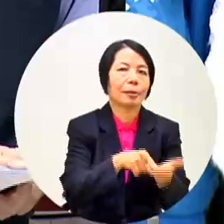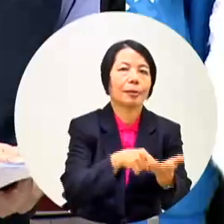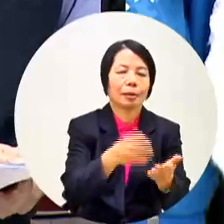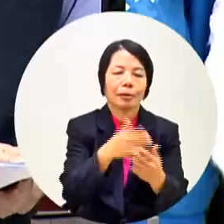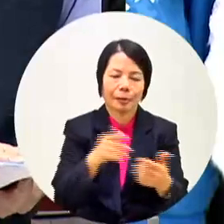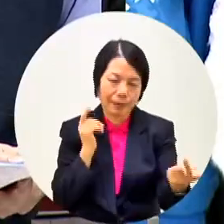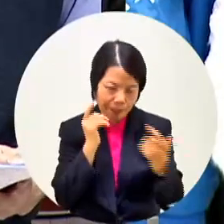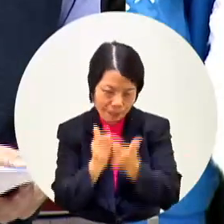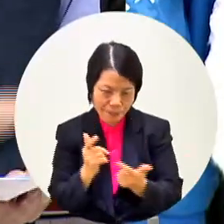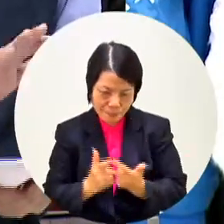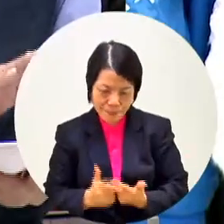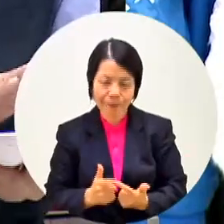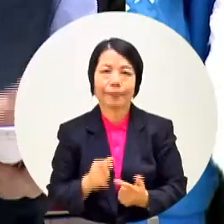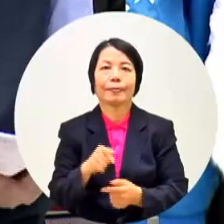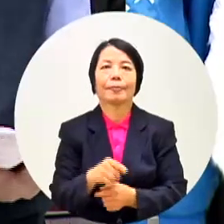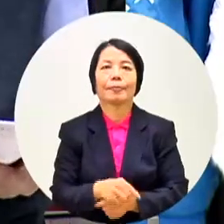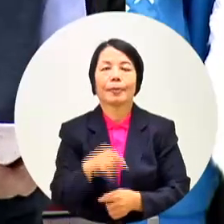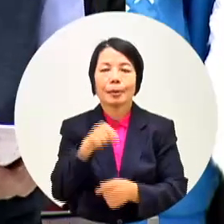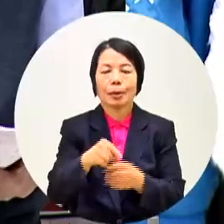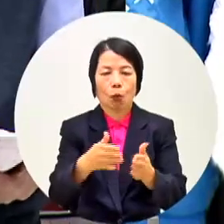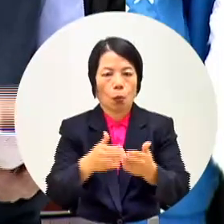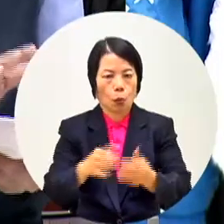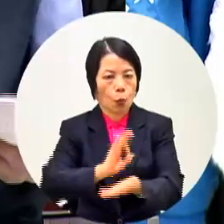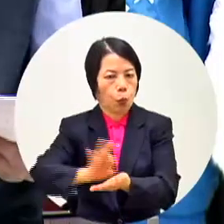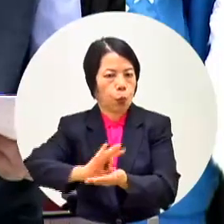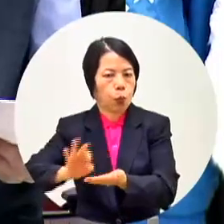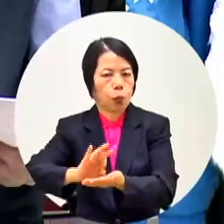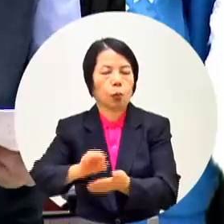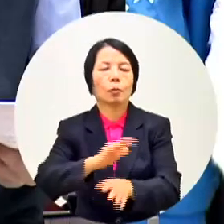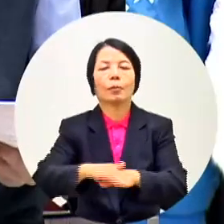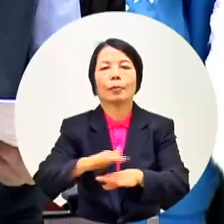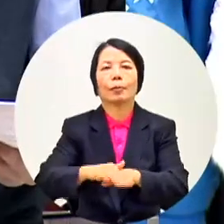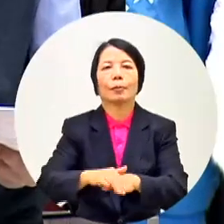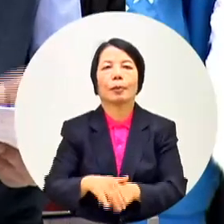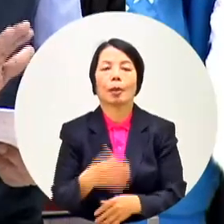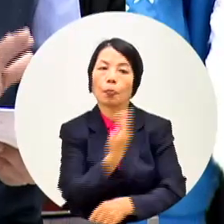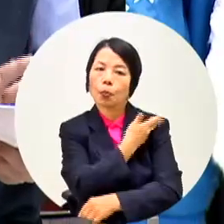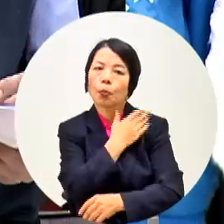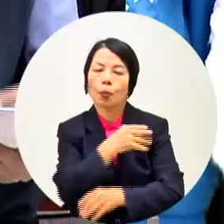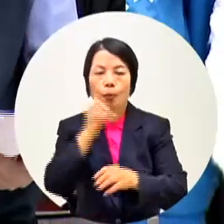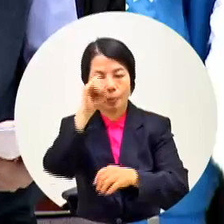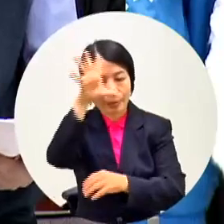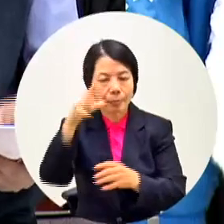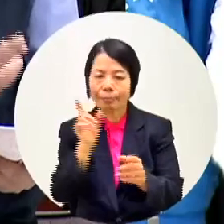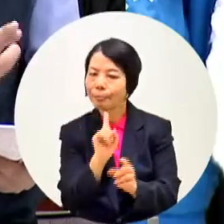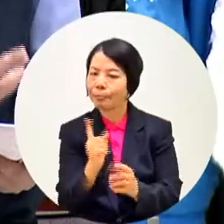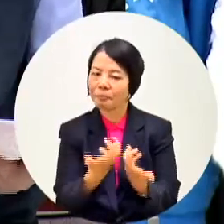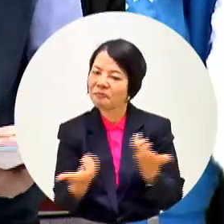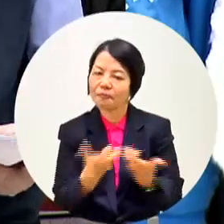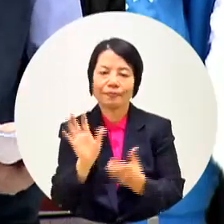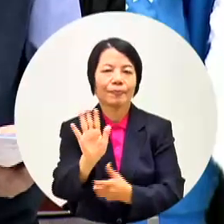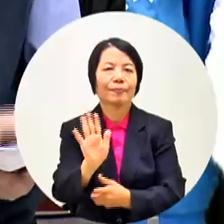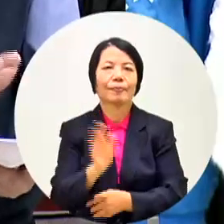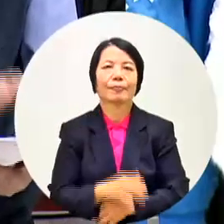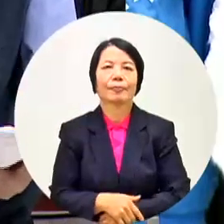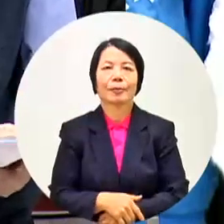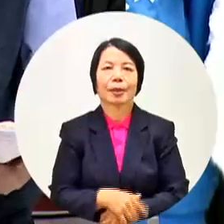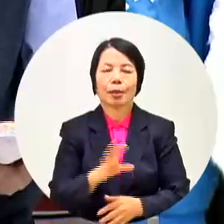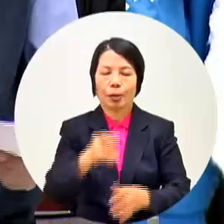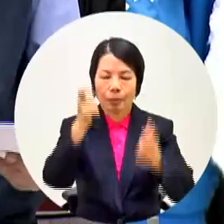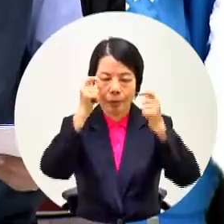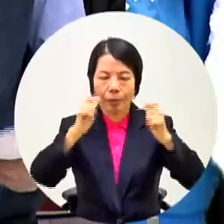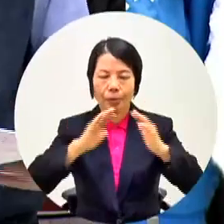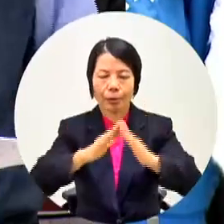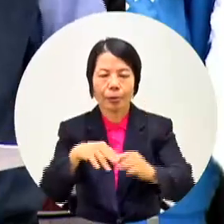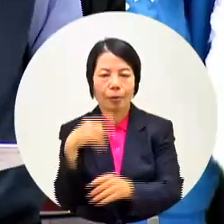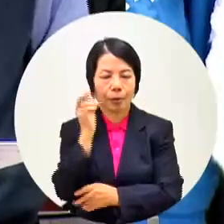定会善用的不论任何党派，我们希望中央这些有高雄感觉、有高雄经历、也有高雄子弟